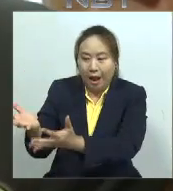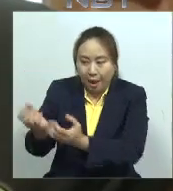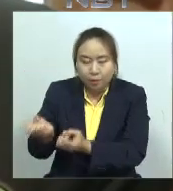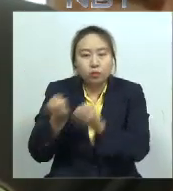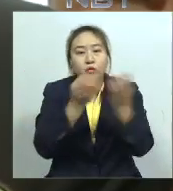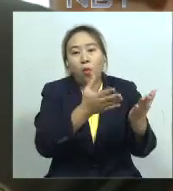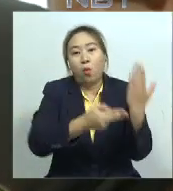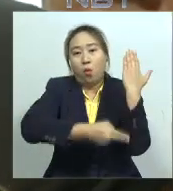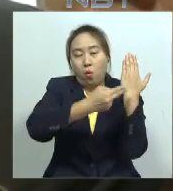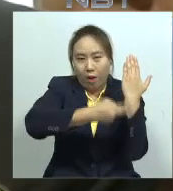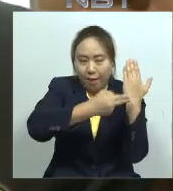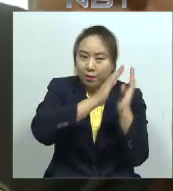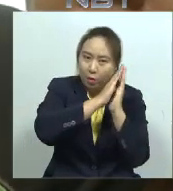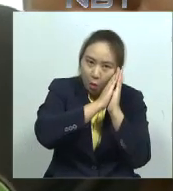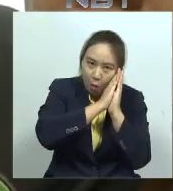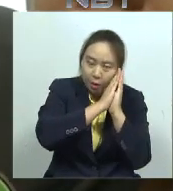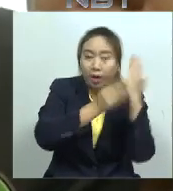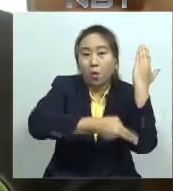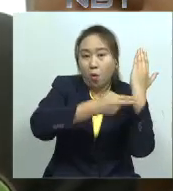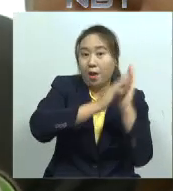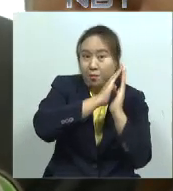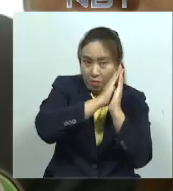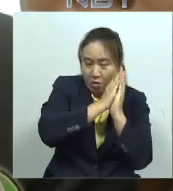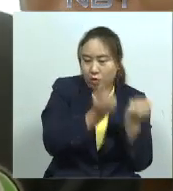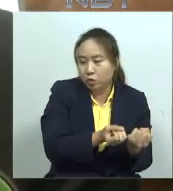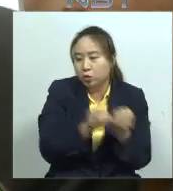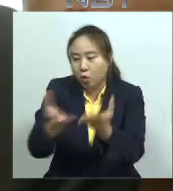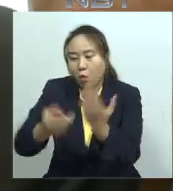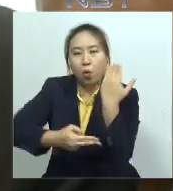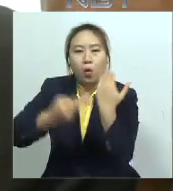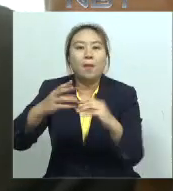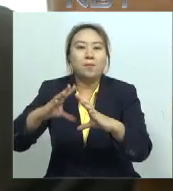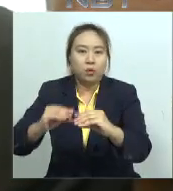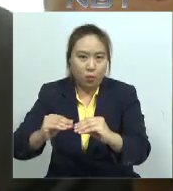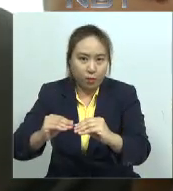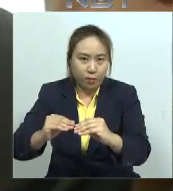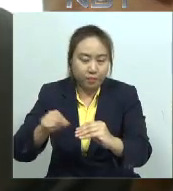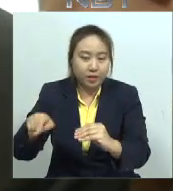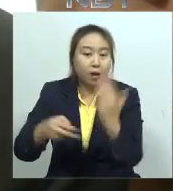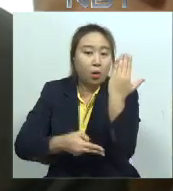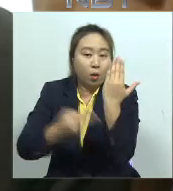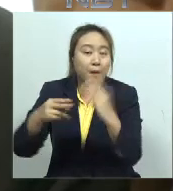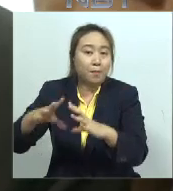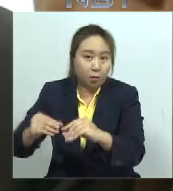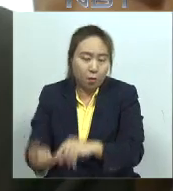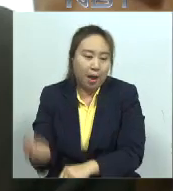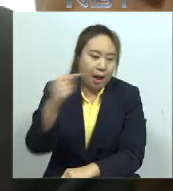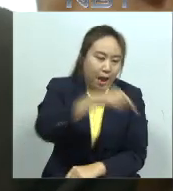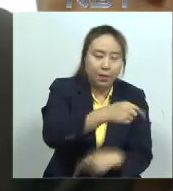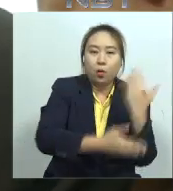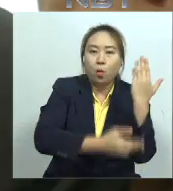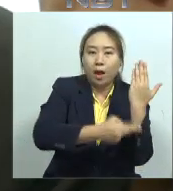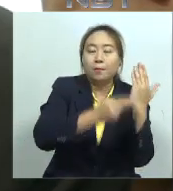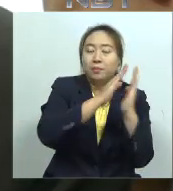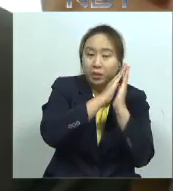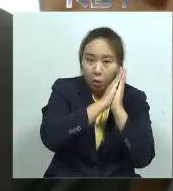ากโรงแรมที่พักไปจนถึงโรงแรมที่ประชุมคืออาทินี่แล้วก็จากอาทินี่กลับไปโรงแรมที่พักนี่ข